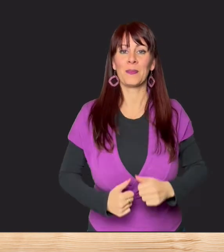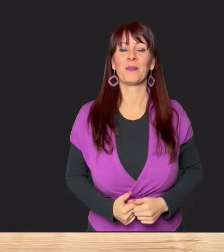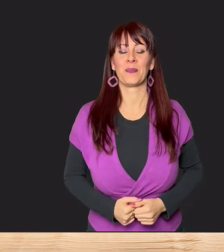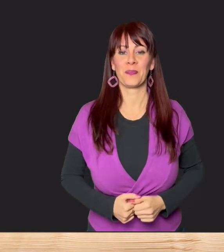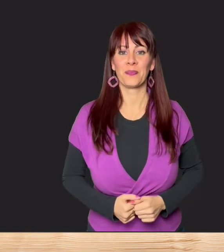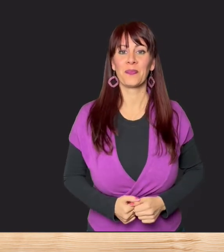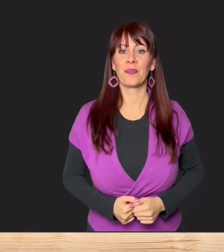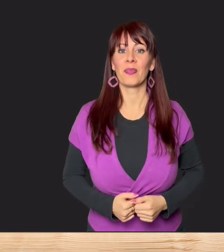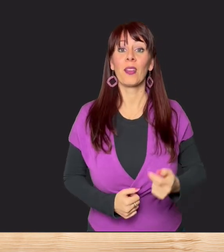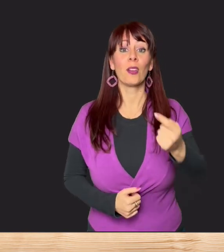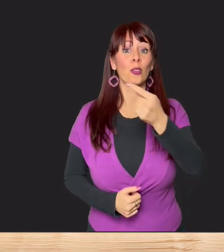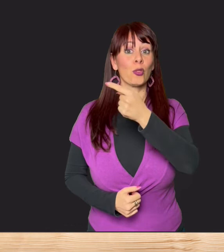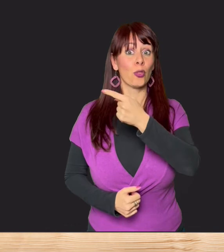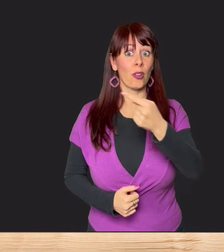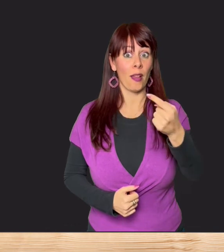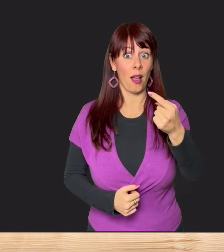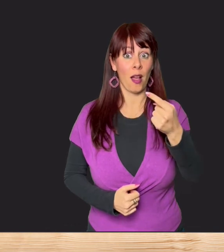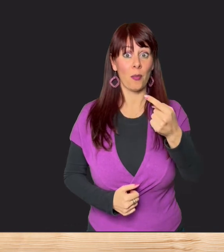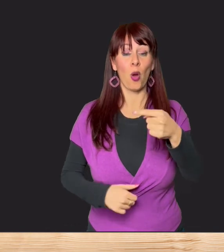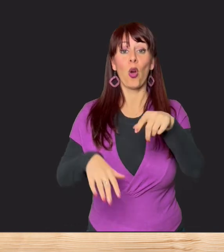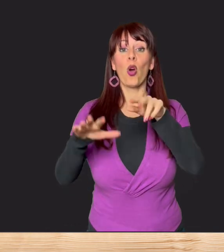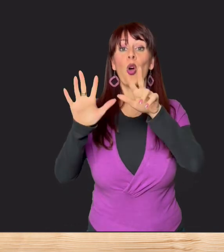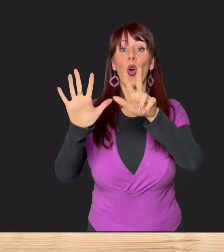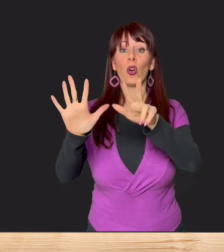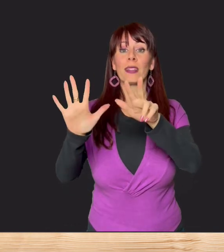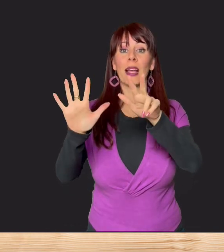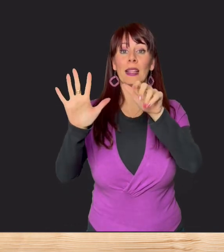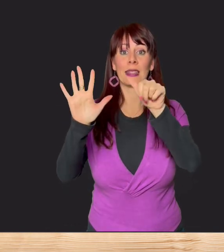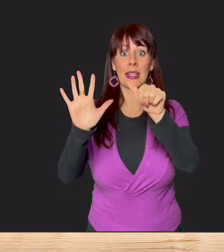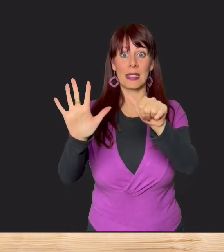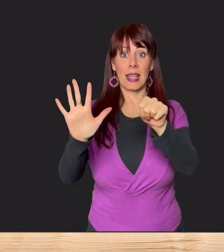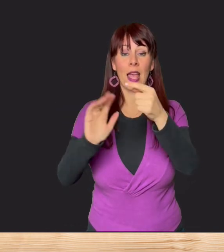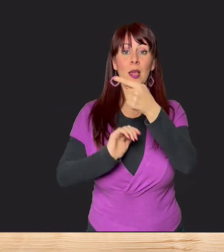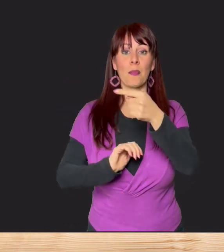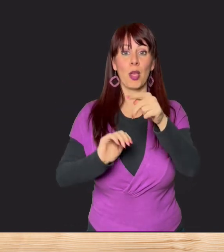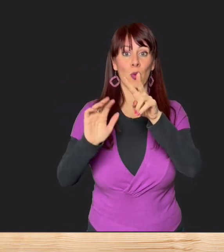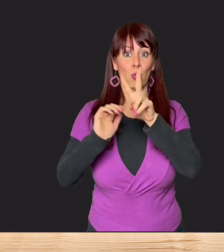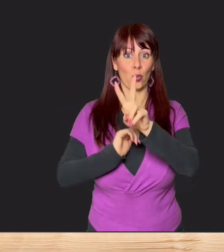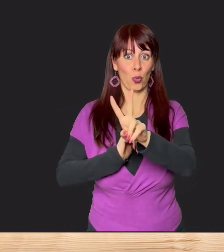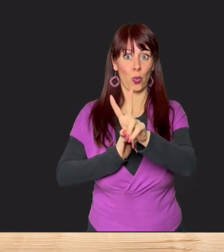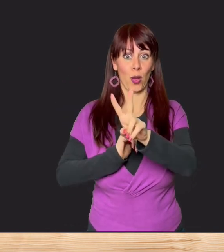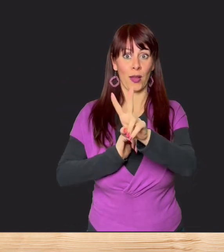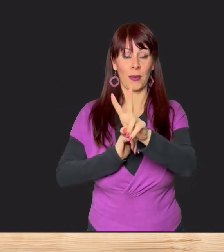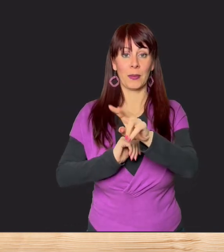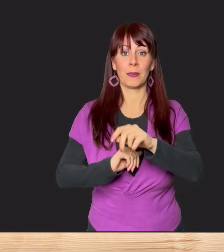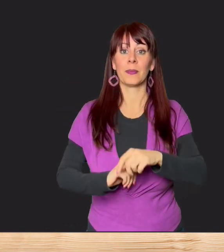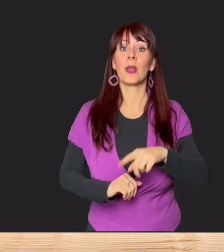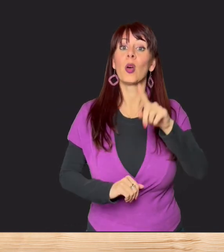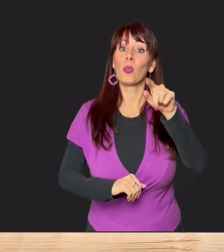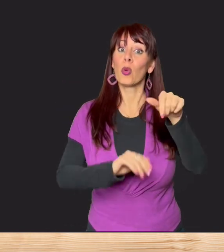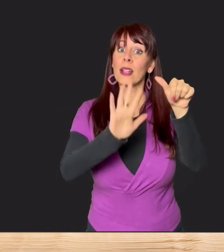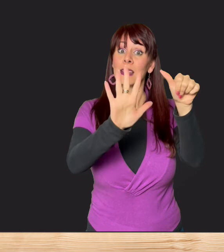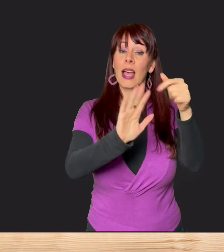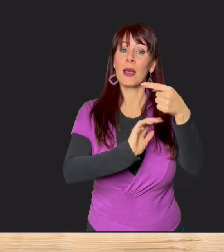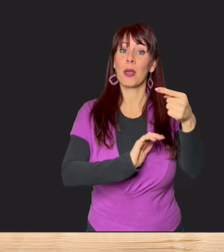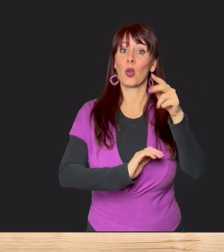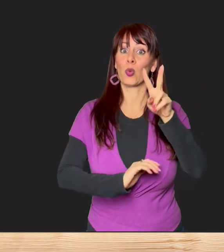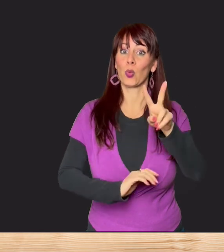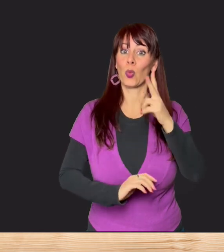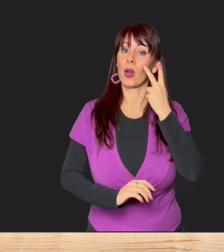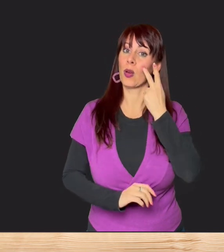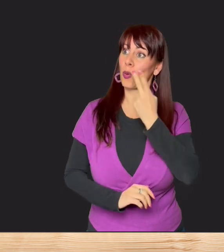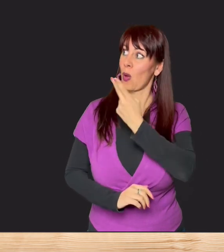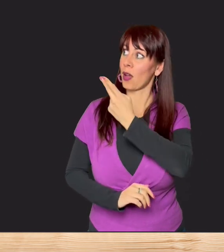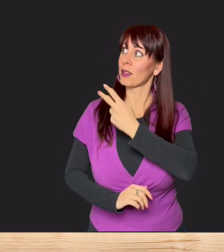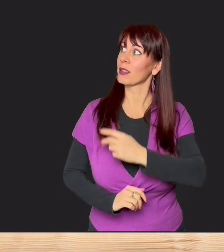togliamo allora dall 86 meno due e dal 6 meno 2 86 meno 2